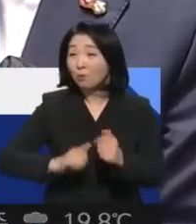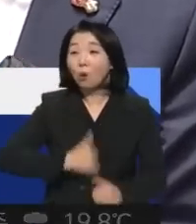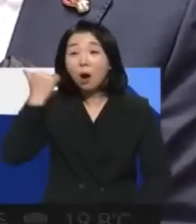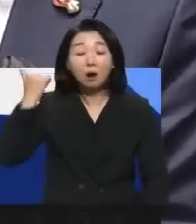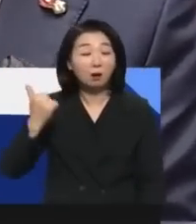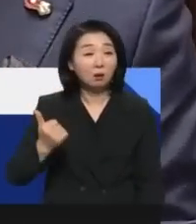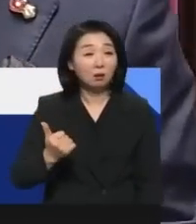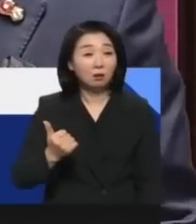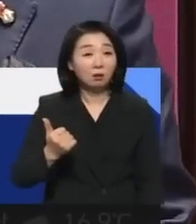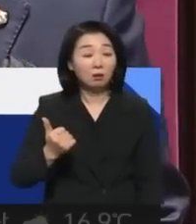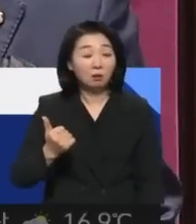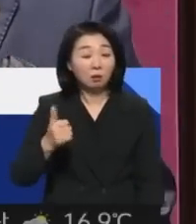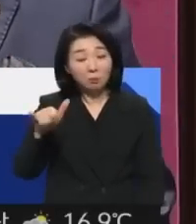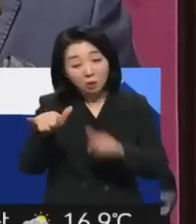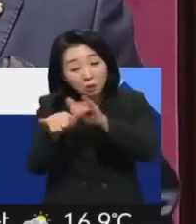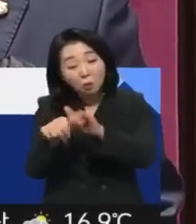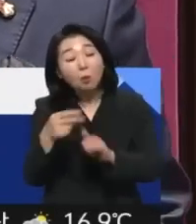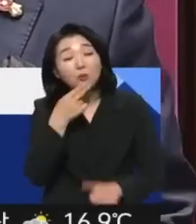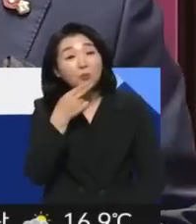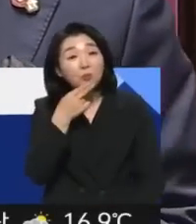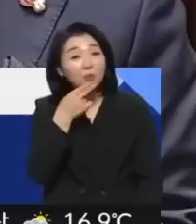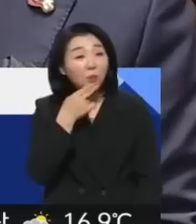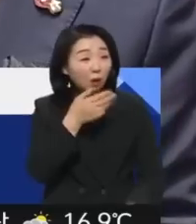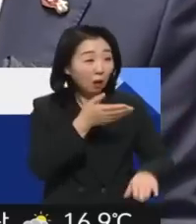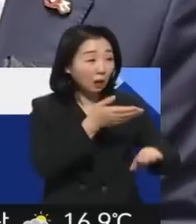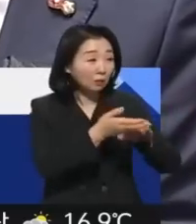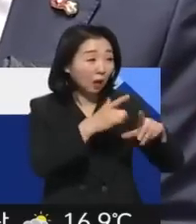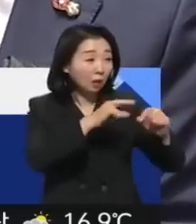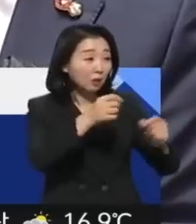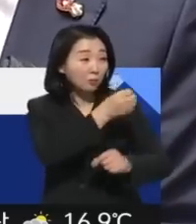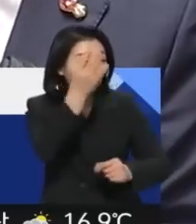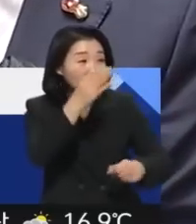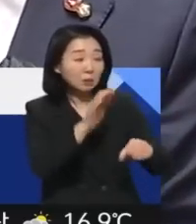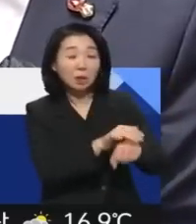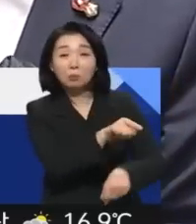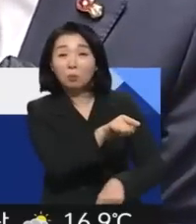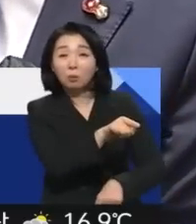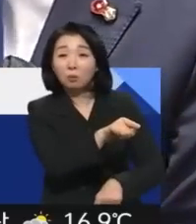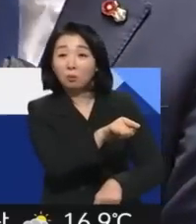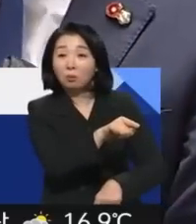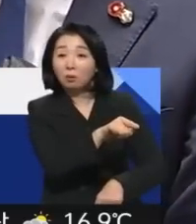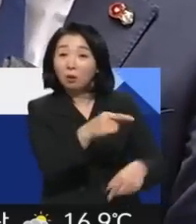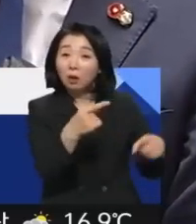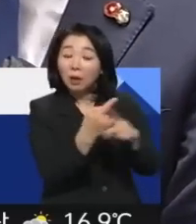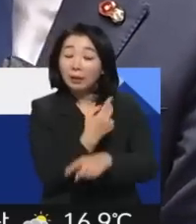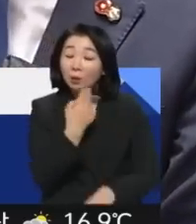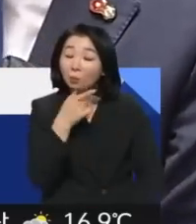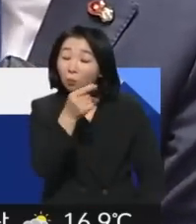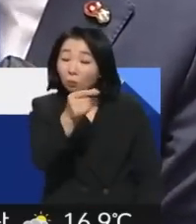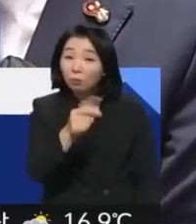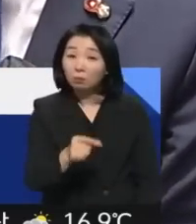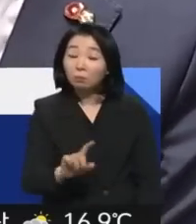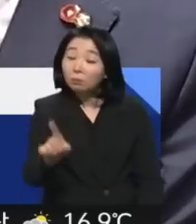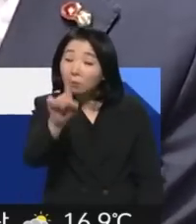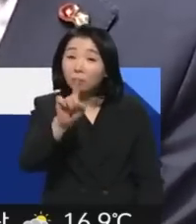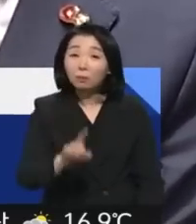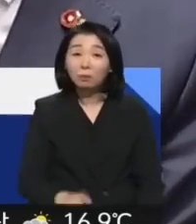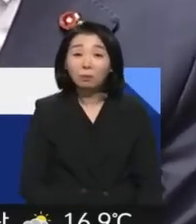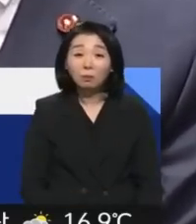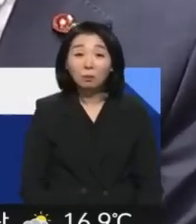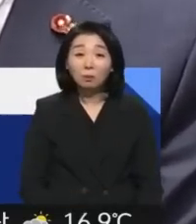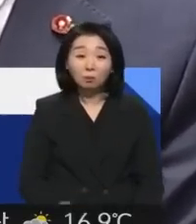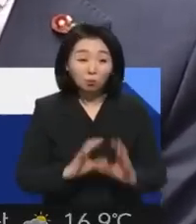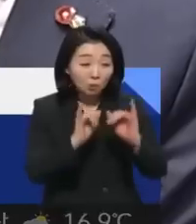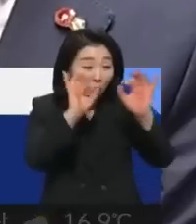금지하고 비행기도 안 태우시면서 해외 외국에 잘못된 보도에 대해서는 아무 조치 안 취하는 게 태평한 말씀 하셔도 돼요? 국민들 지금